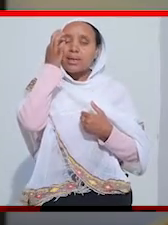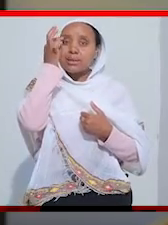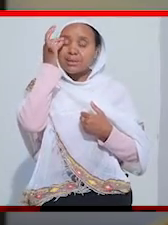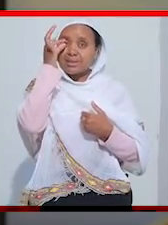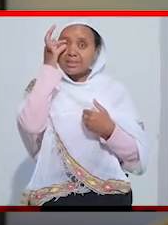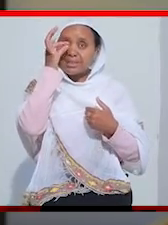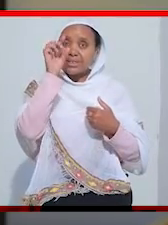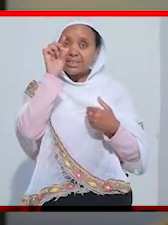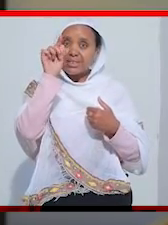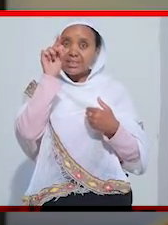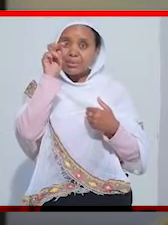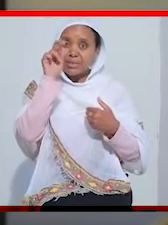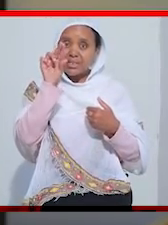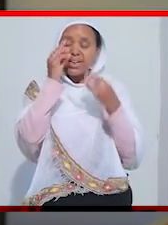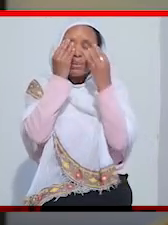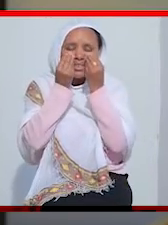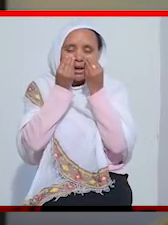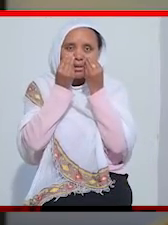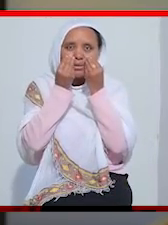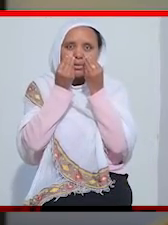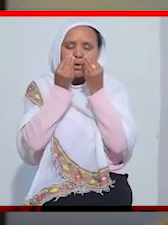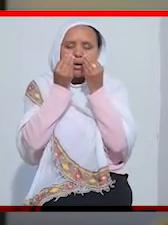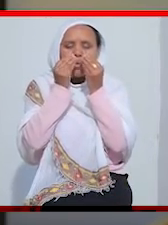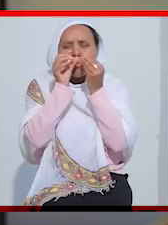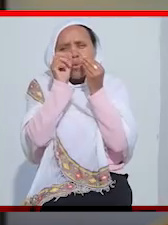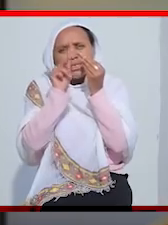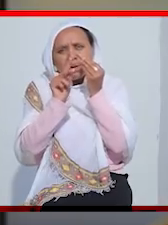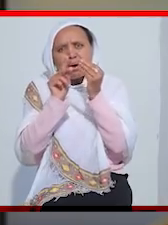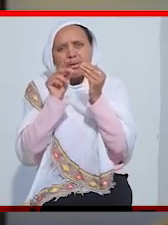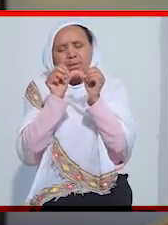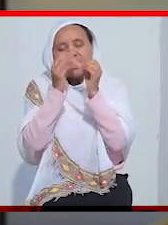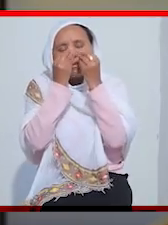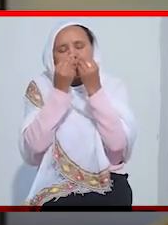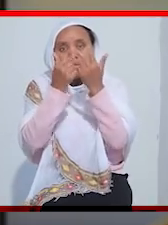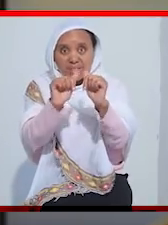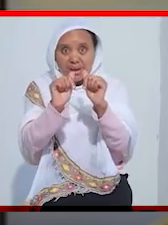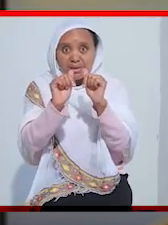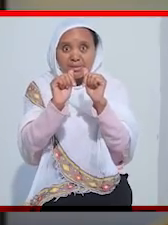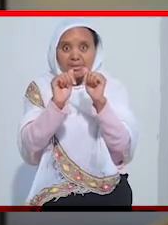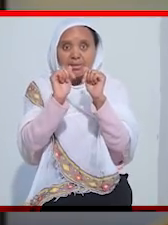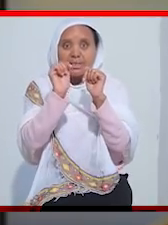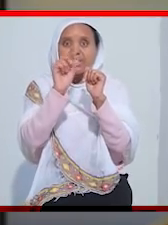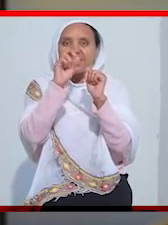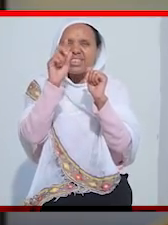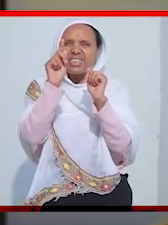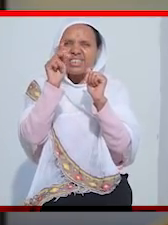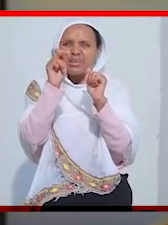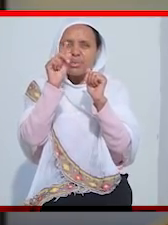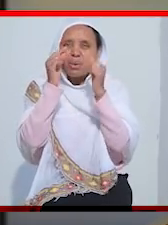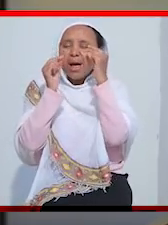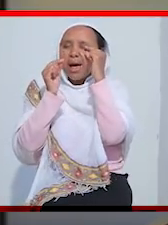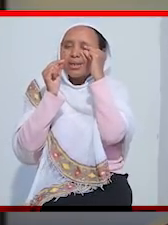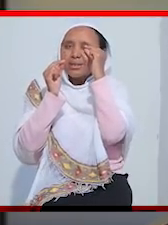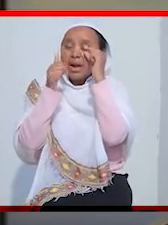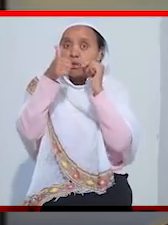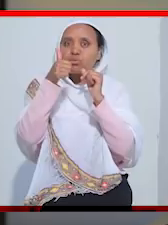የአይን ቅንድቦች ለመዘጋት ዋዜማ ላይ የሚሆኑበት እንቅልፍ ሲመጣ ቅንድብ ይላል ወይም